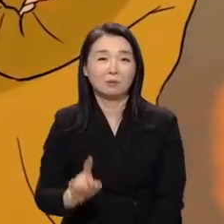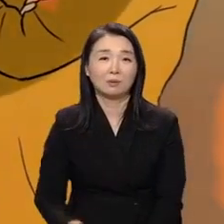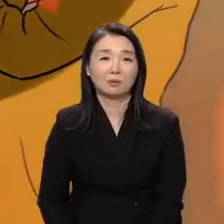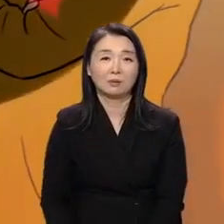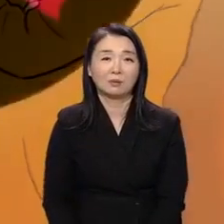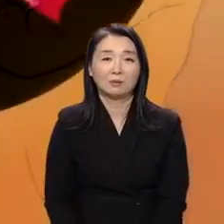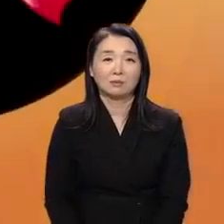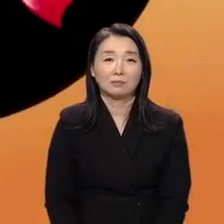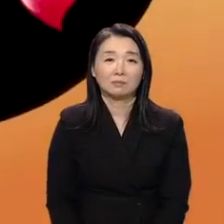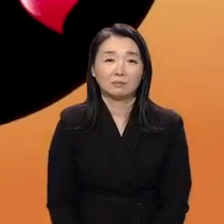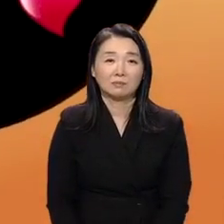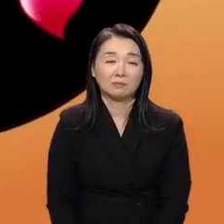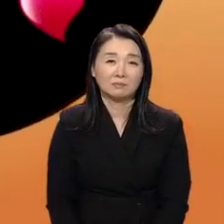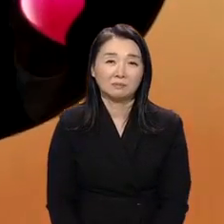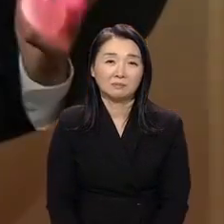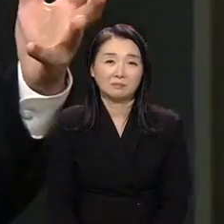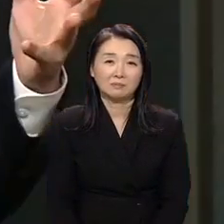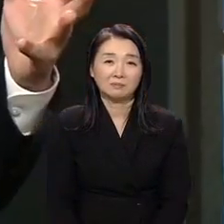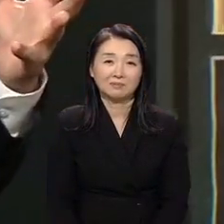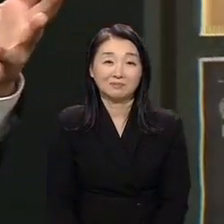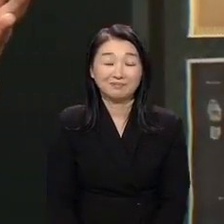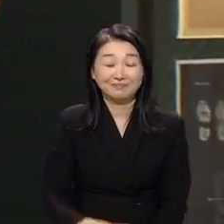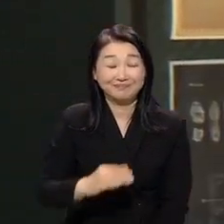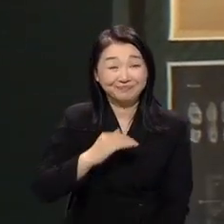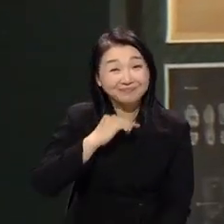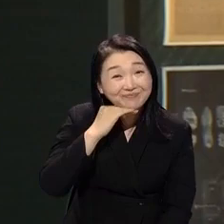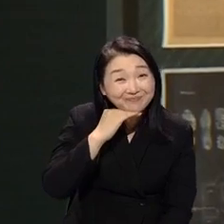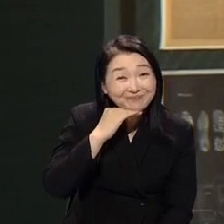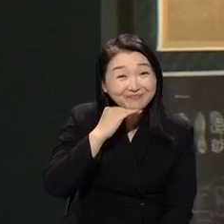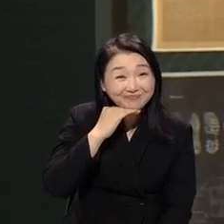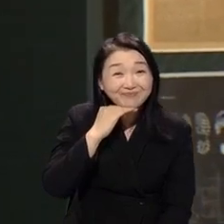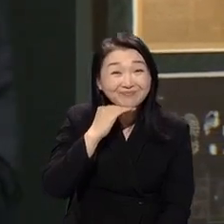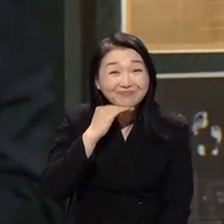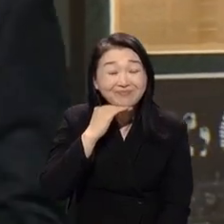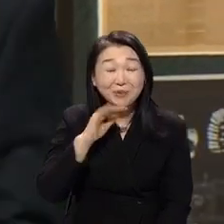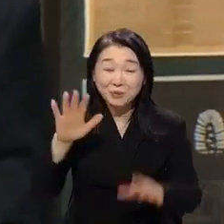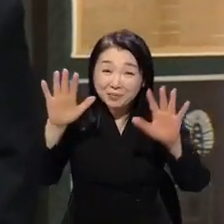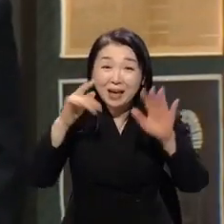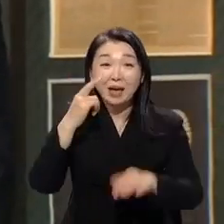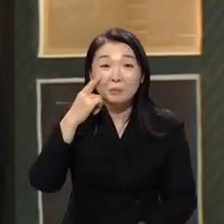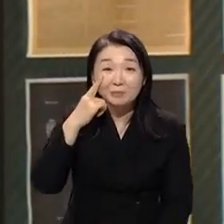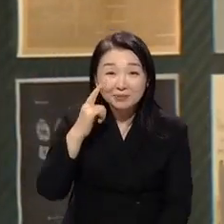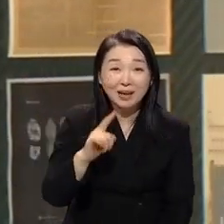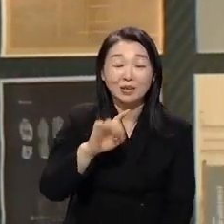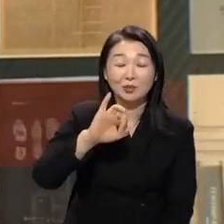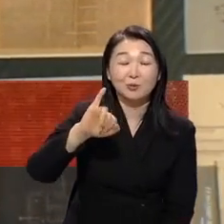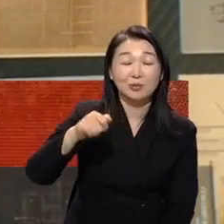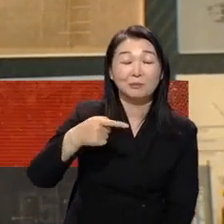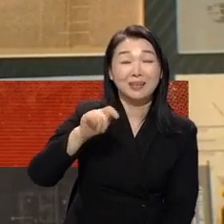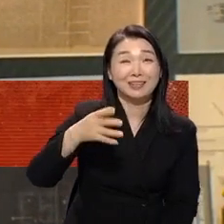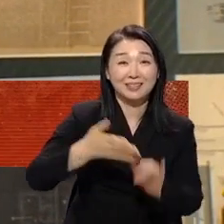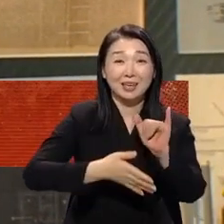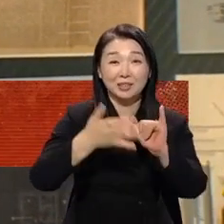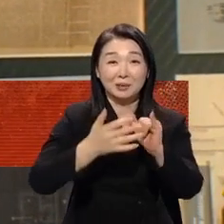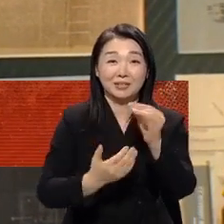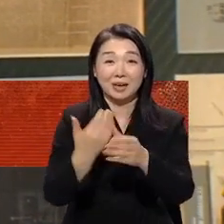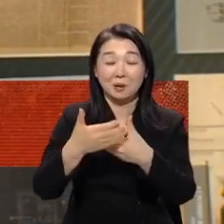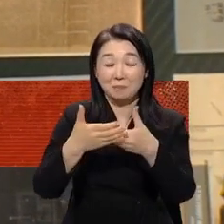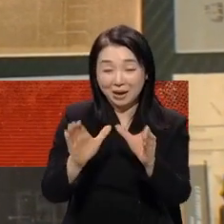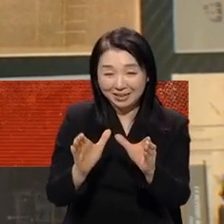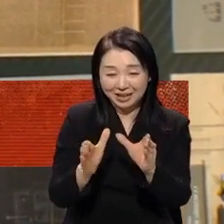주셨습니다 그렇군요 자 기다리고 기다리셨던 부처 핸접 타임 유튜브 jtvc 뉴스 채널과 사건 반장 독립